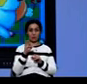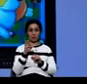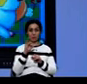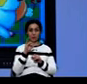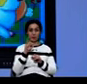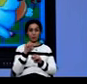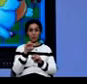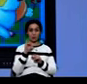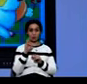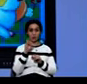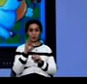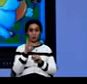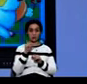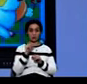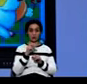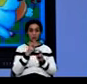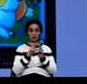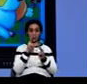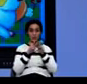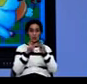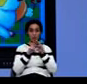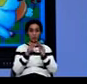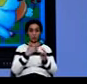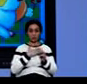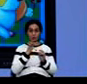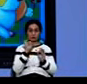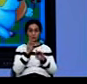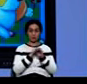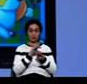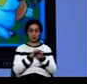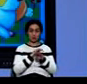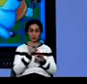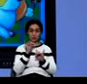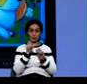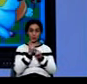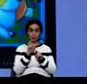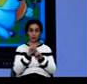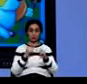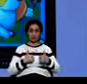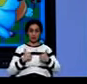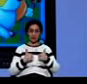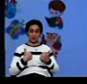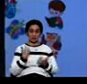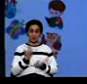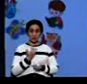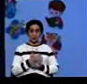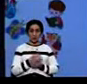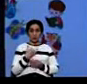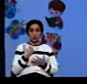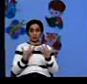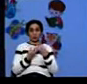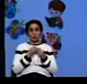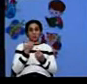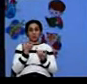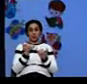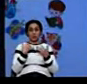Морковка. Вот она, наша морковка. Молодцы, ребята, вы очень старательные. Мы сейчас